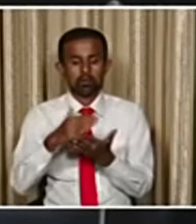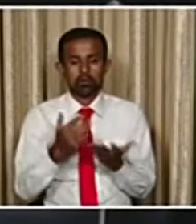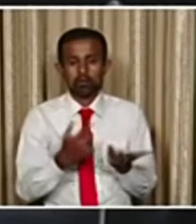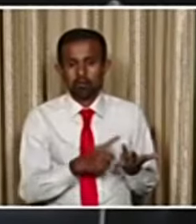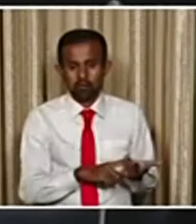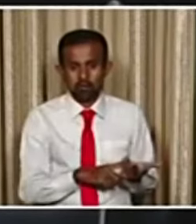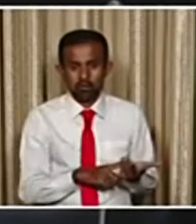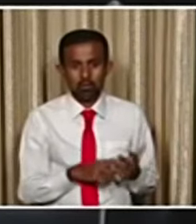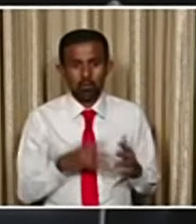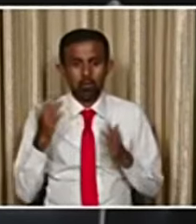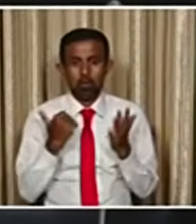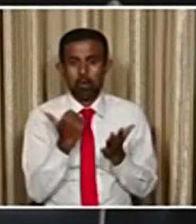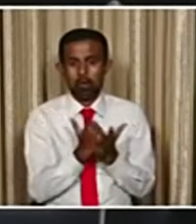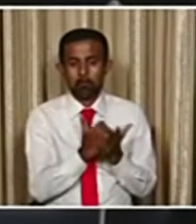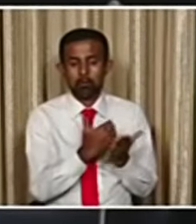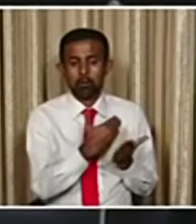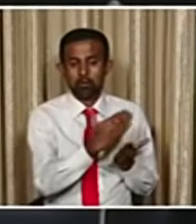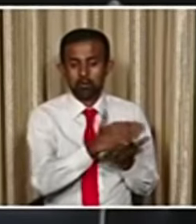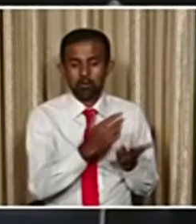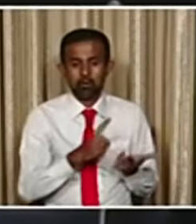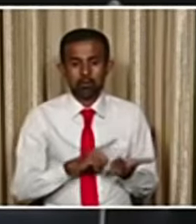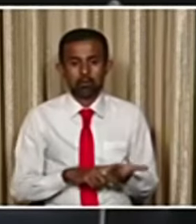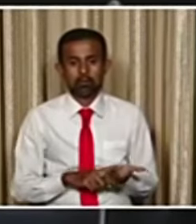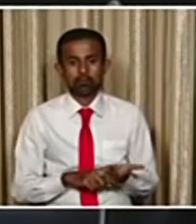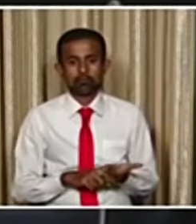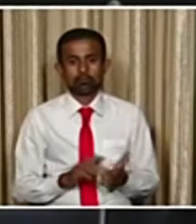ಪ್ರಮಾಣ ವರ್ಲ್ಡ್ ಬ್ಯಾಂಕ್ ಕಡೆಗೆ ವಂಡೋಣ ಪ್ರಮಾಣ